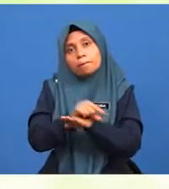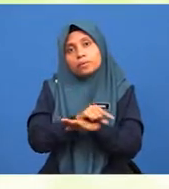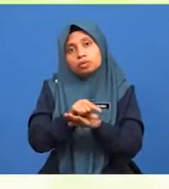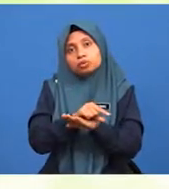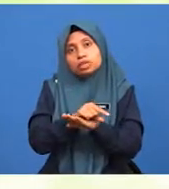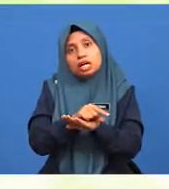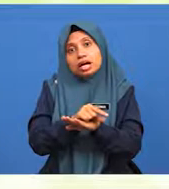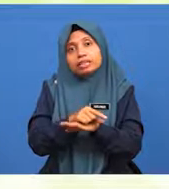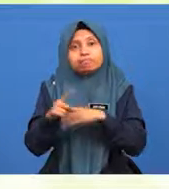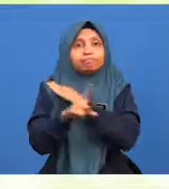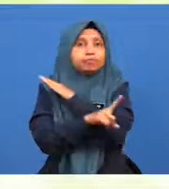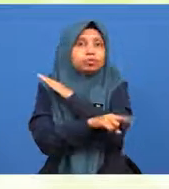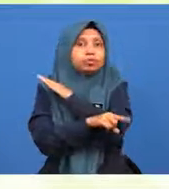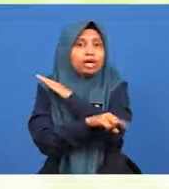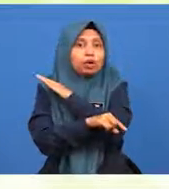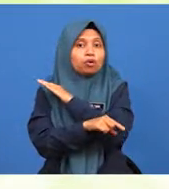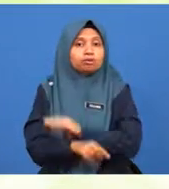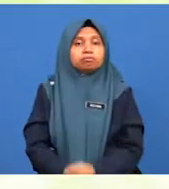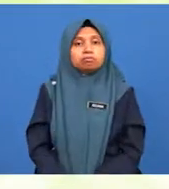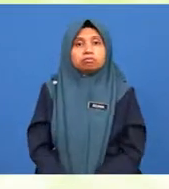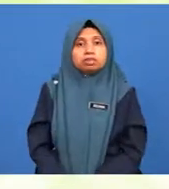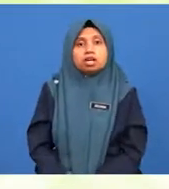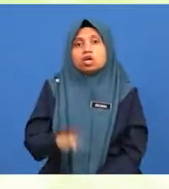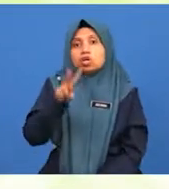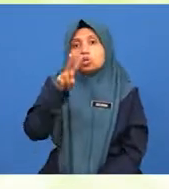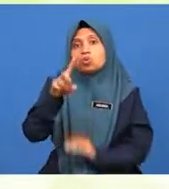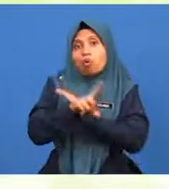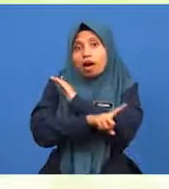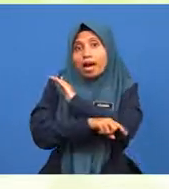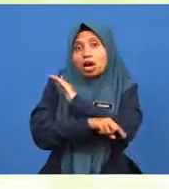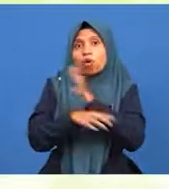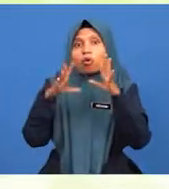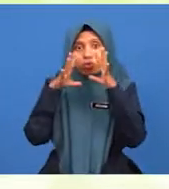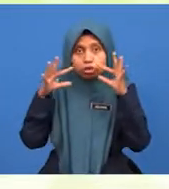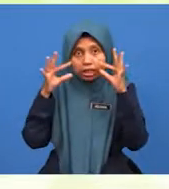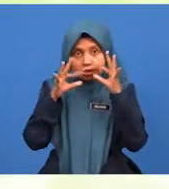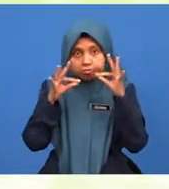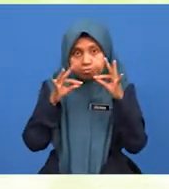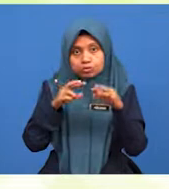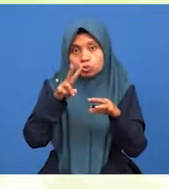Dua ekor kucing. Dua ekor kucing sedang makan.